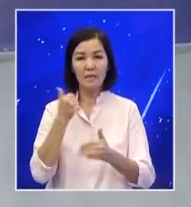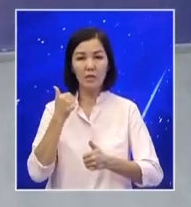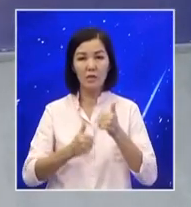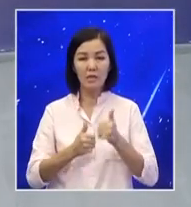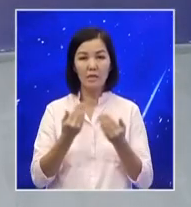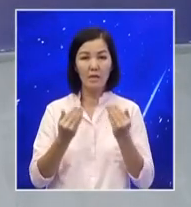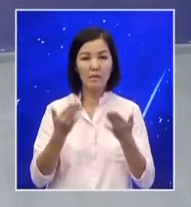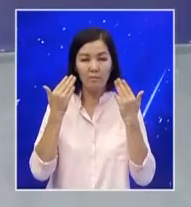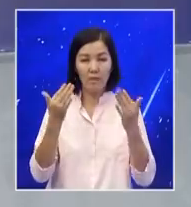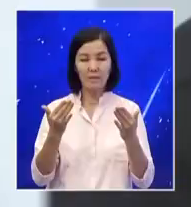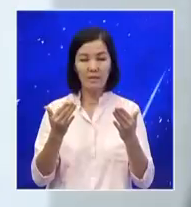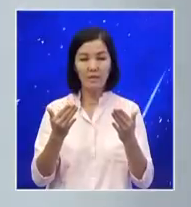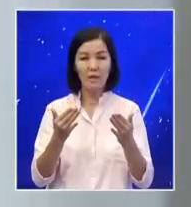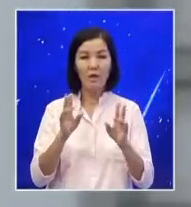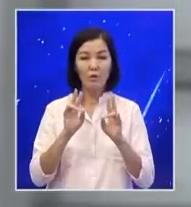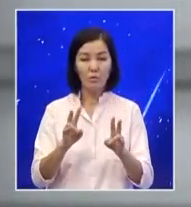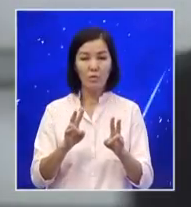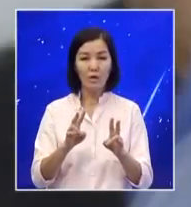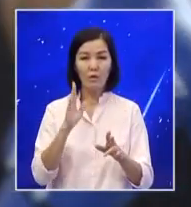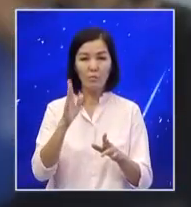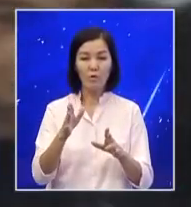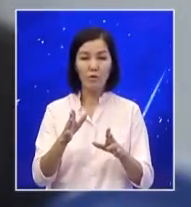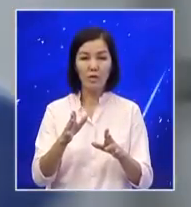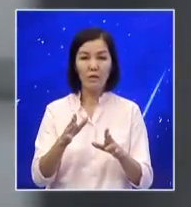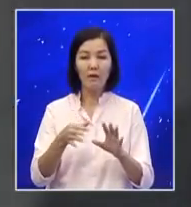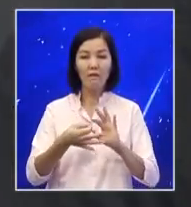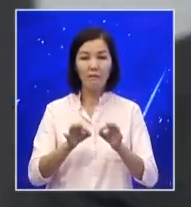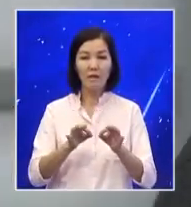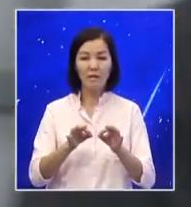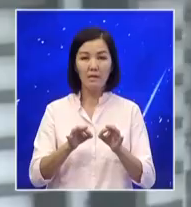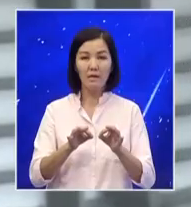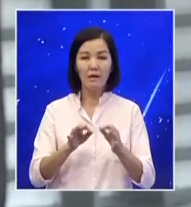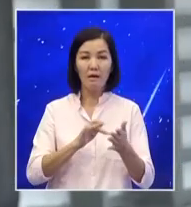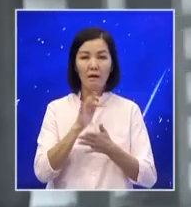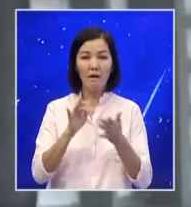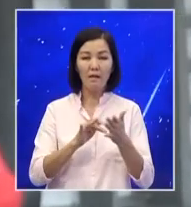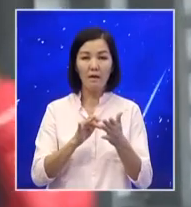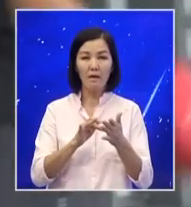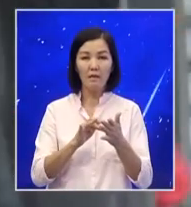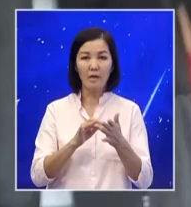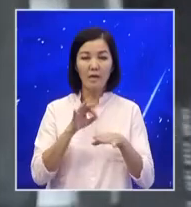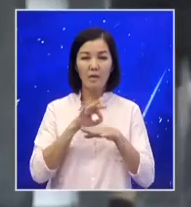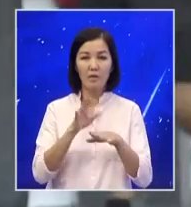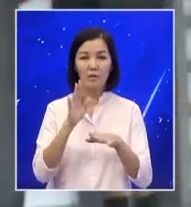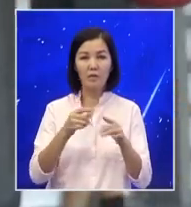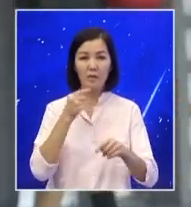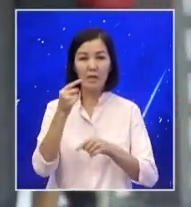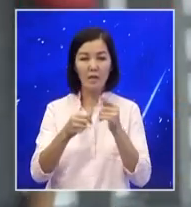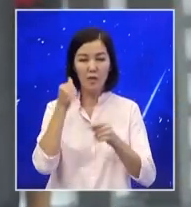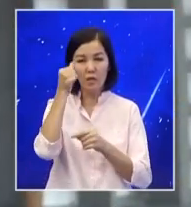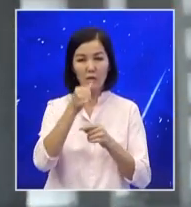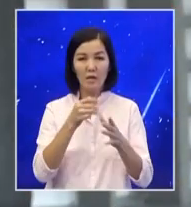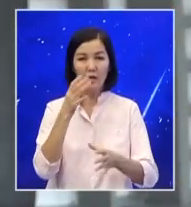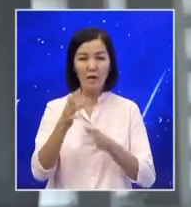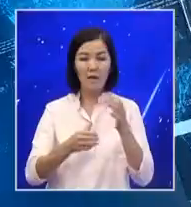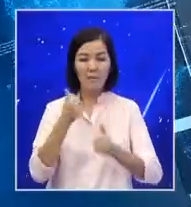жері әзірге белгіленген жоқ. Ол болашақта анық болып қалады дейді бапкерлер. Сол жарыста үздік шыққандар келер жылы болатын әлем біріншілігінде